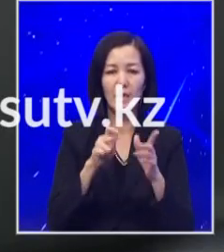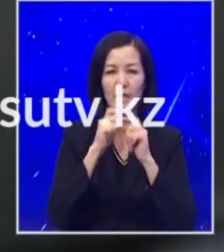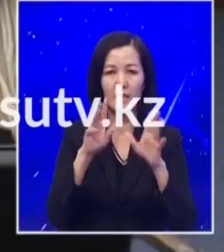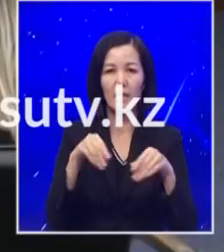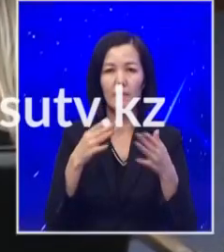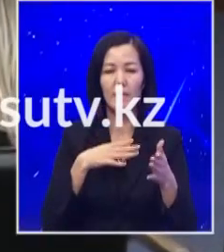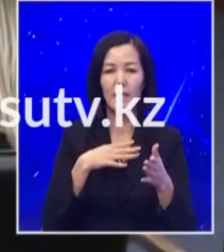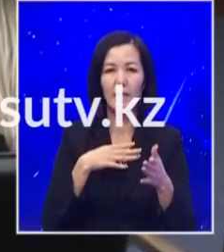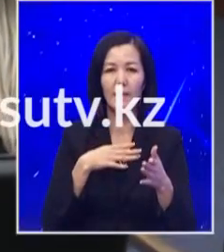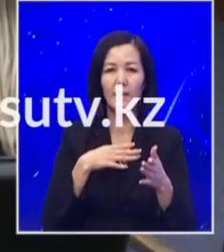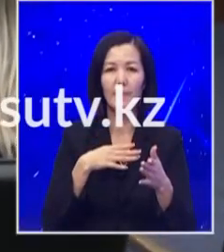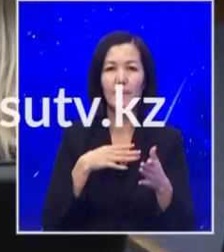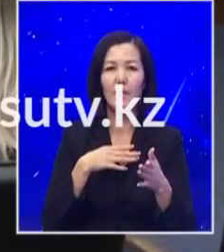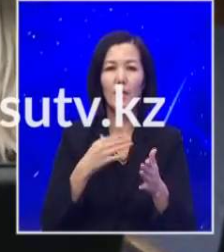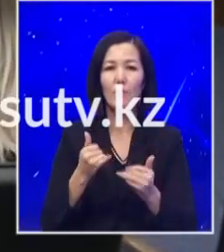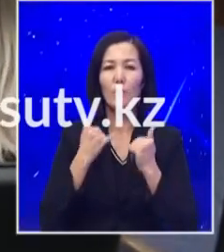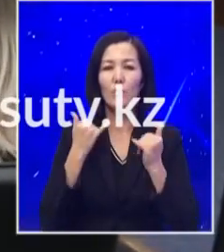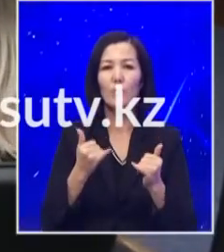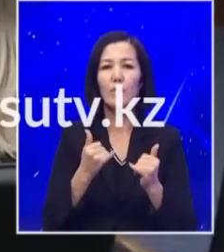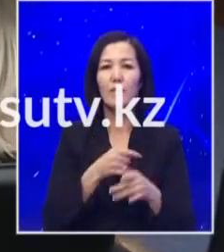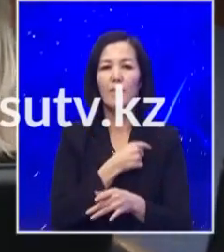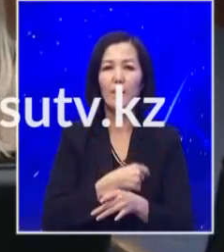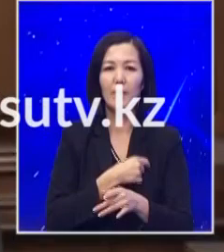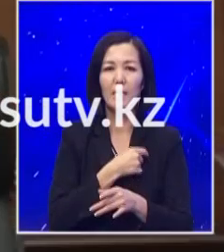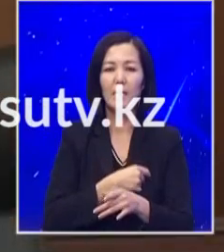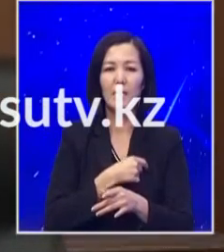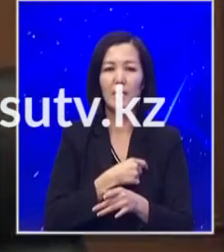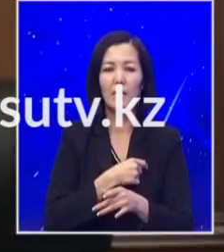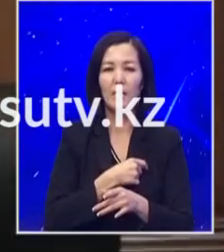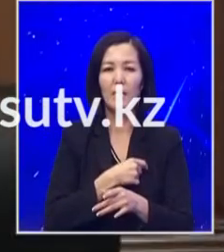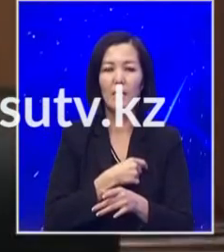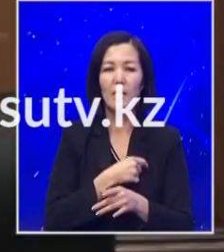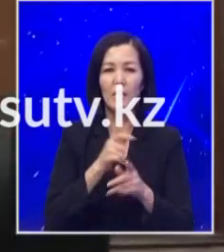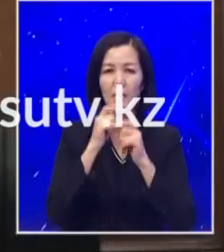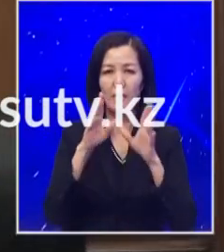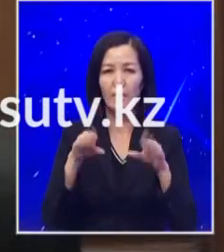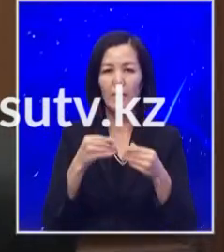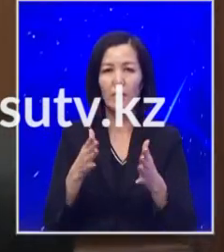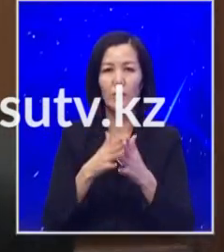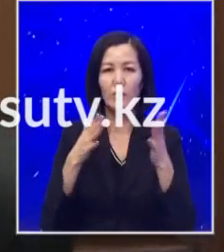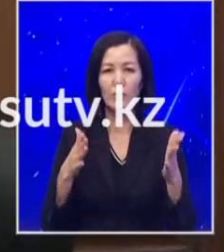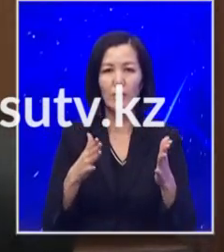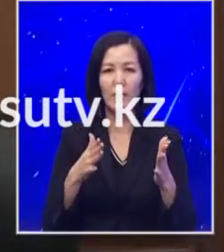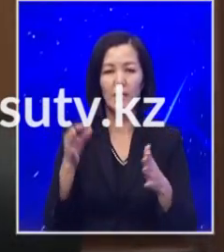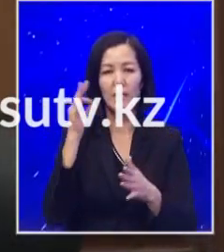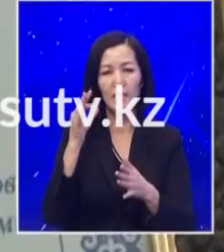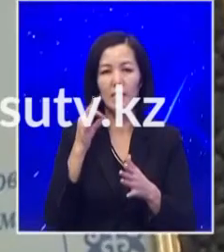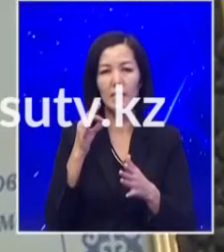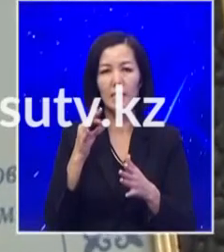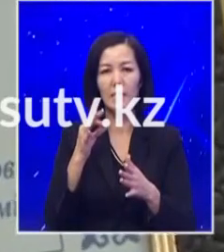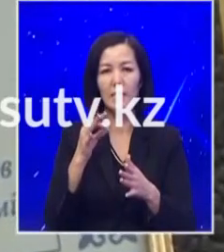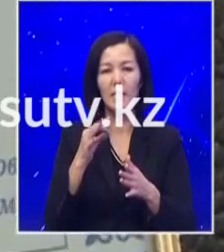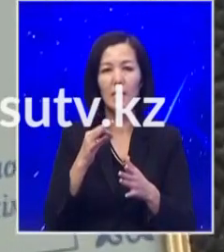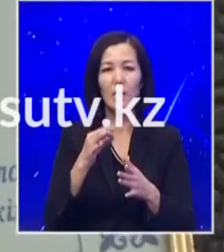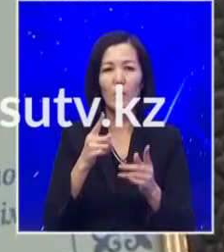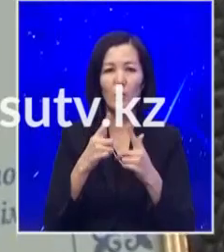хатын табыстады. Ақ сәлемін жеткізді. Бұл құрметтен бапкерлерде құралақан қалған жоқ. Зор құрмет көрсетілді. Естеріңізге сала